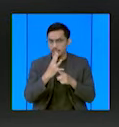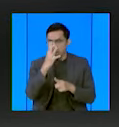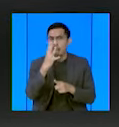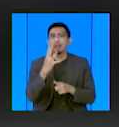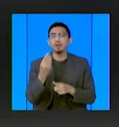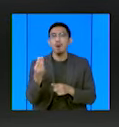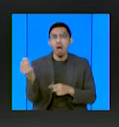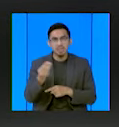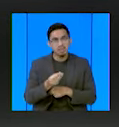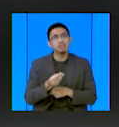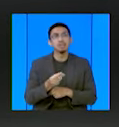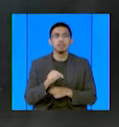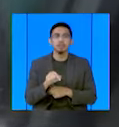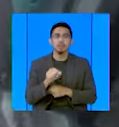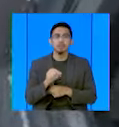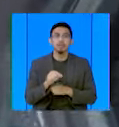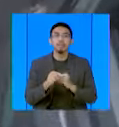motif pelaku membunuh korban.